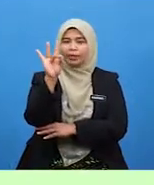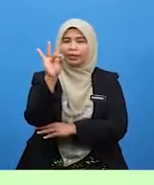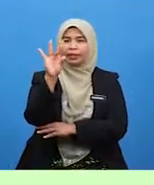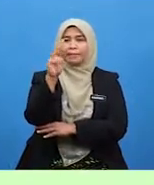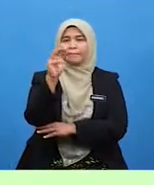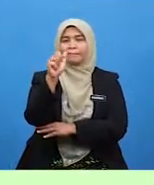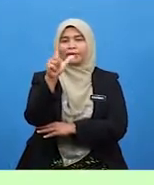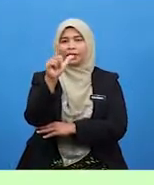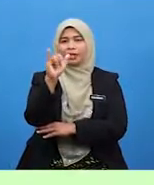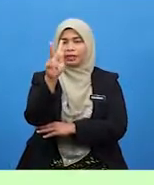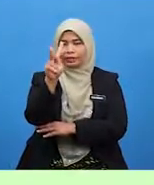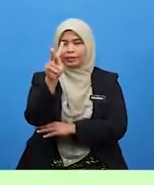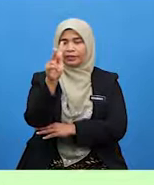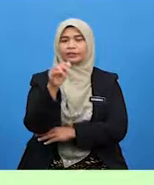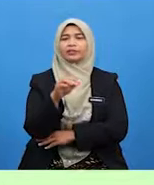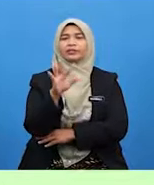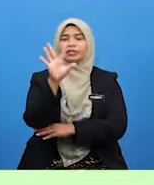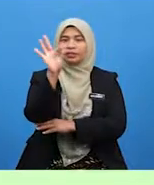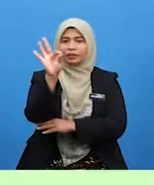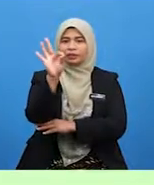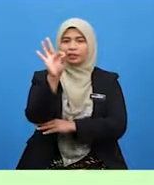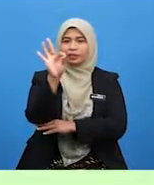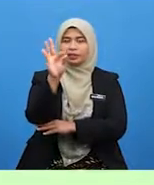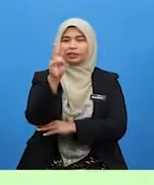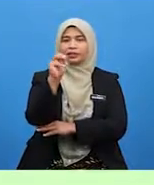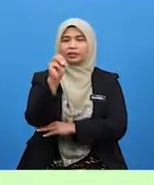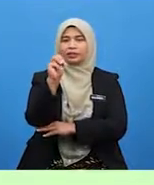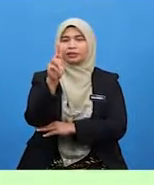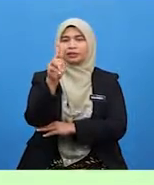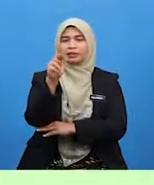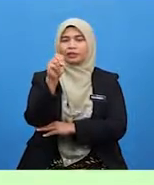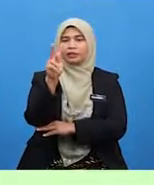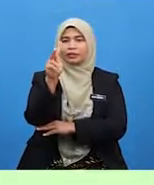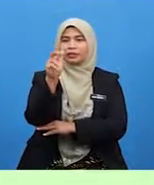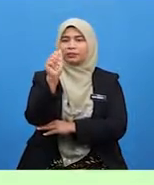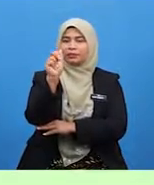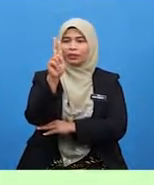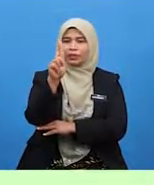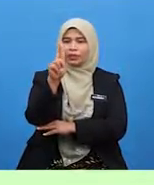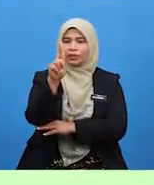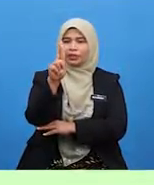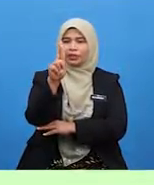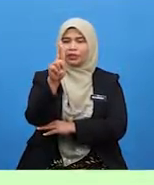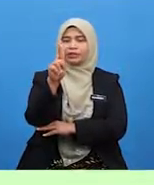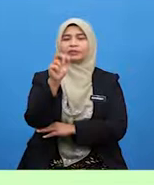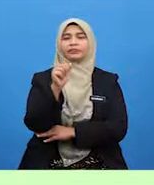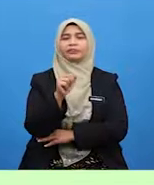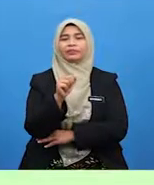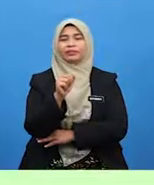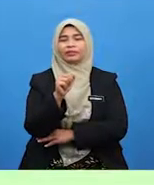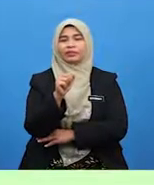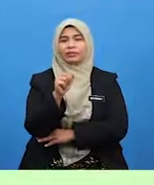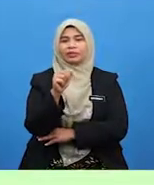malaikat Malik. Kesembilan, sebut bagi betul, malaikat